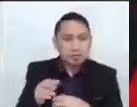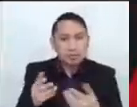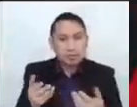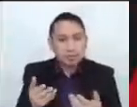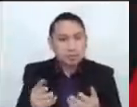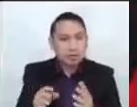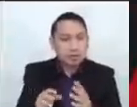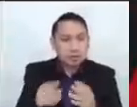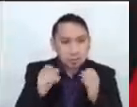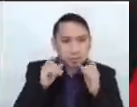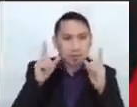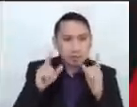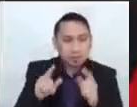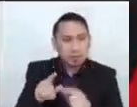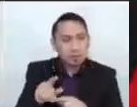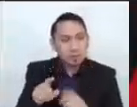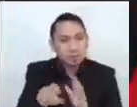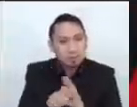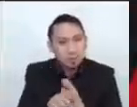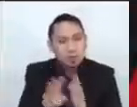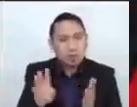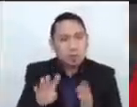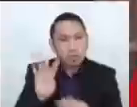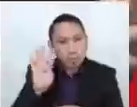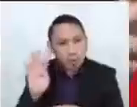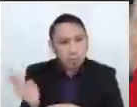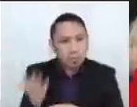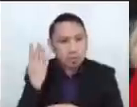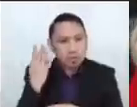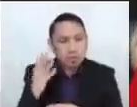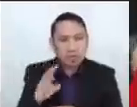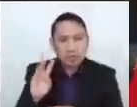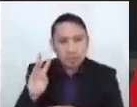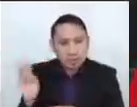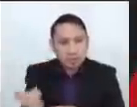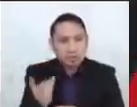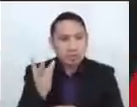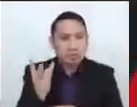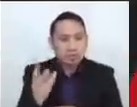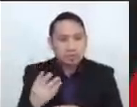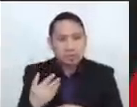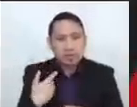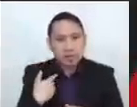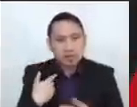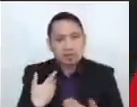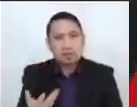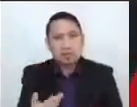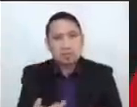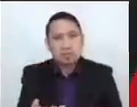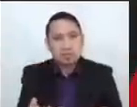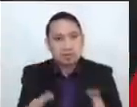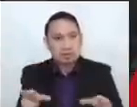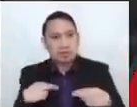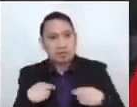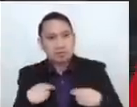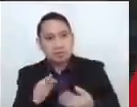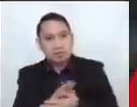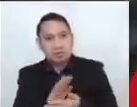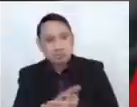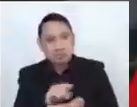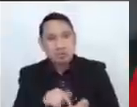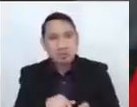gigisingin ka na. Alas 6, nandyan na ang kanyang may newspaper ka na matanggap sa bahay niyo at meron ng